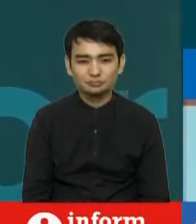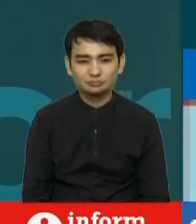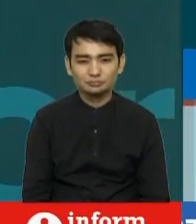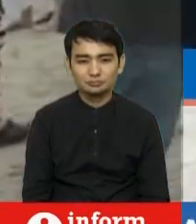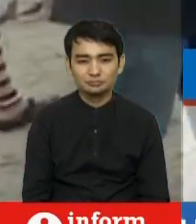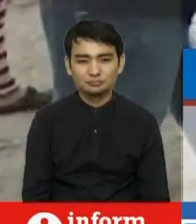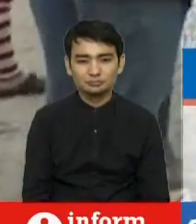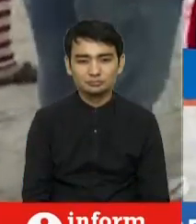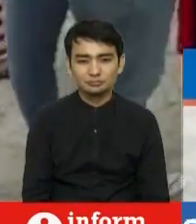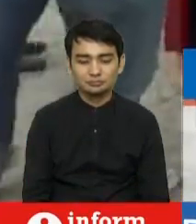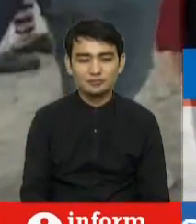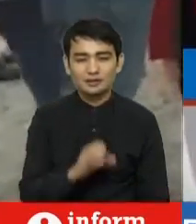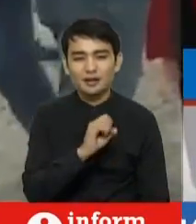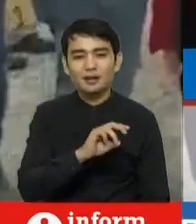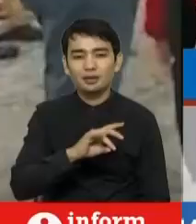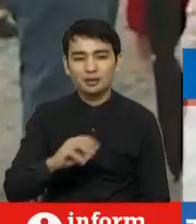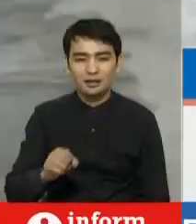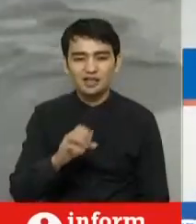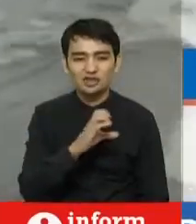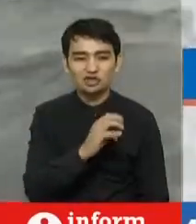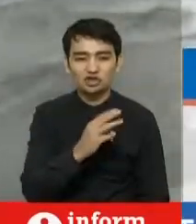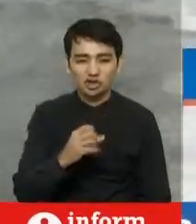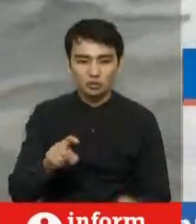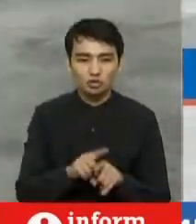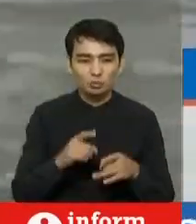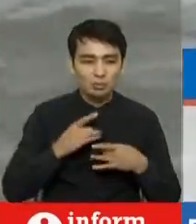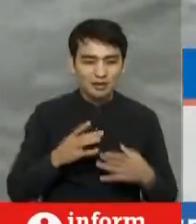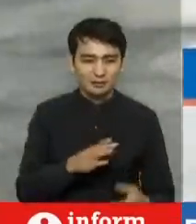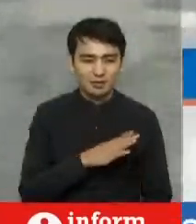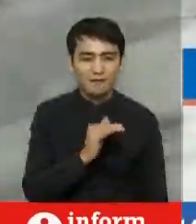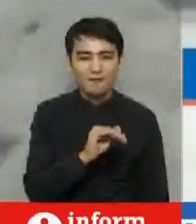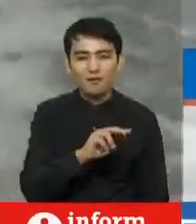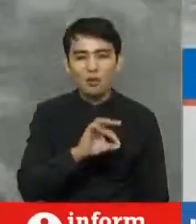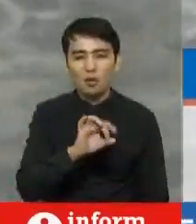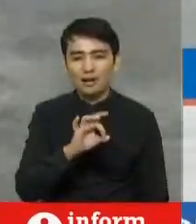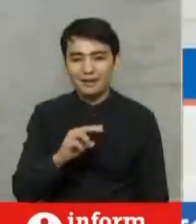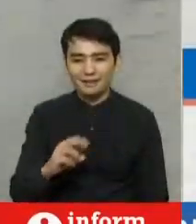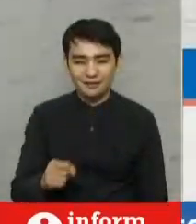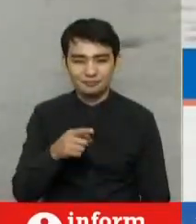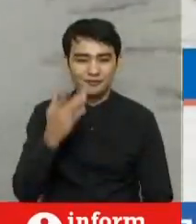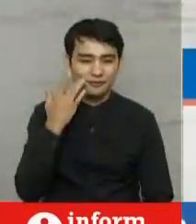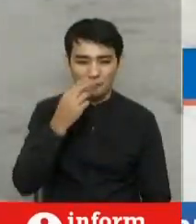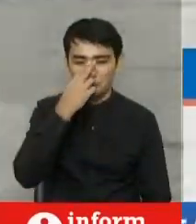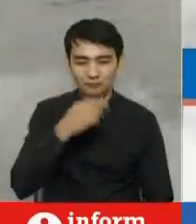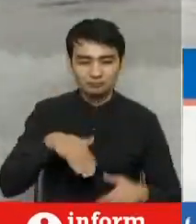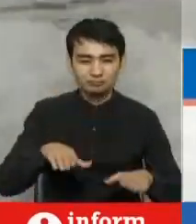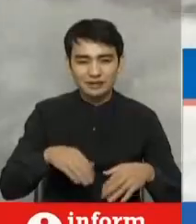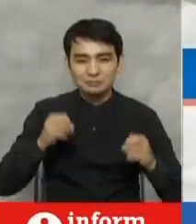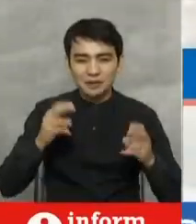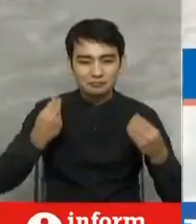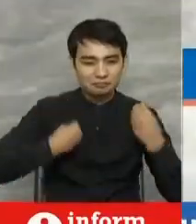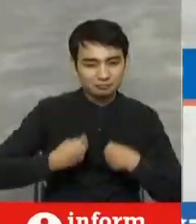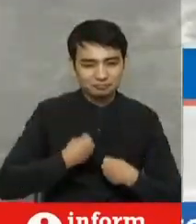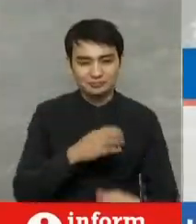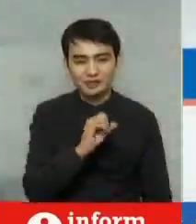костюмы Санты в США тоже экстремально встречают праздник во Флориде прошёл традиционный срф заплыв В рождественских костюмах сотни